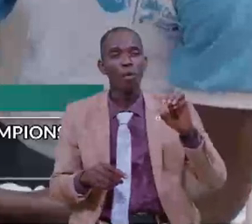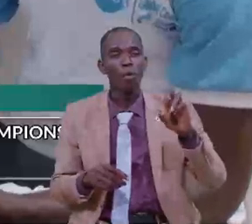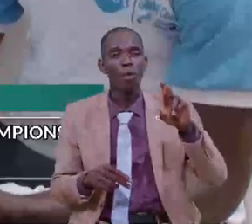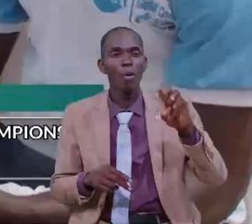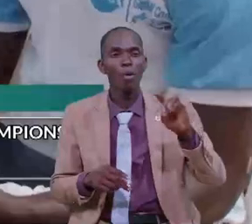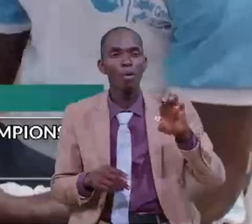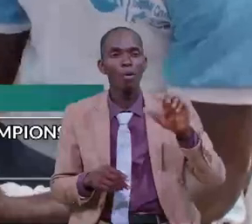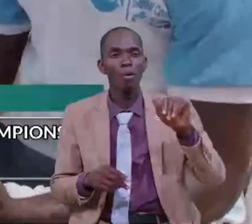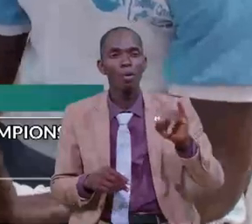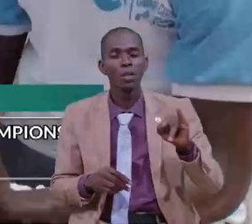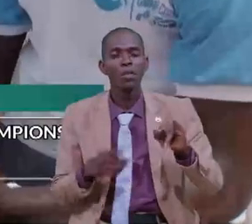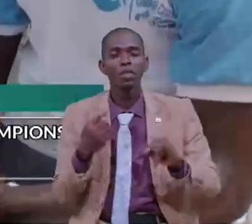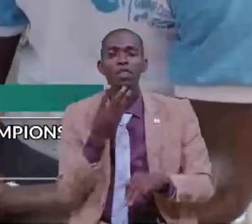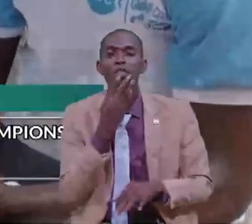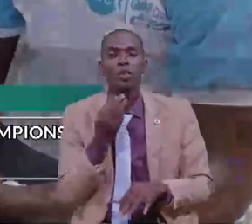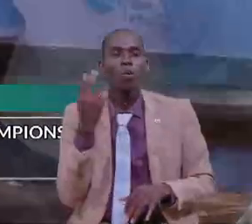10:3.